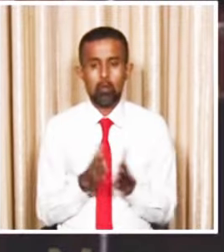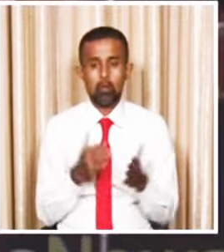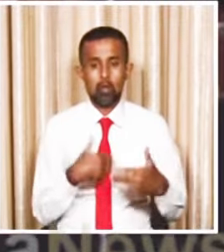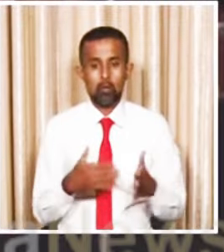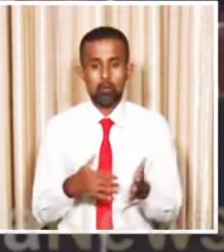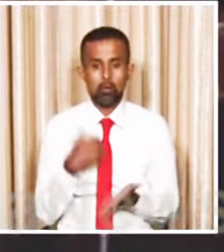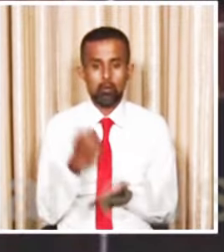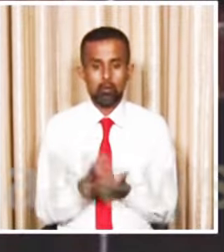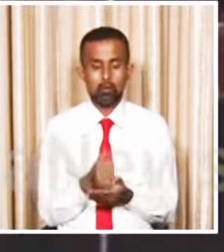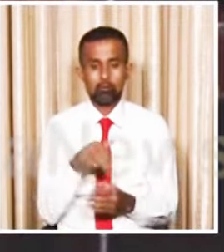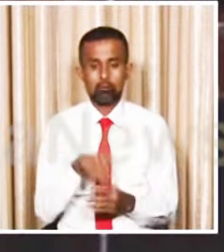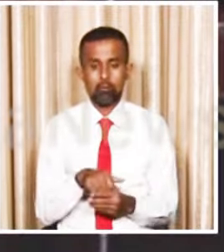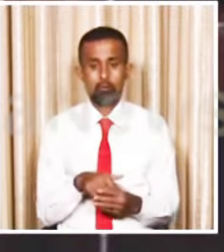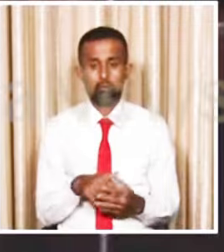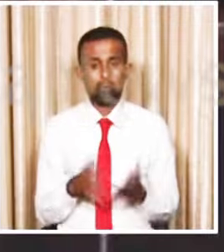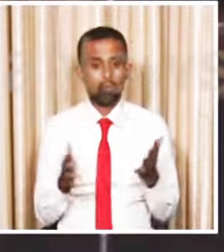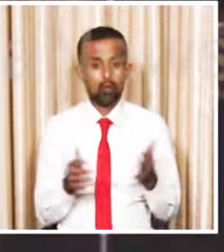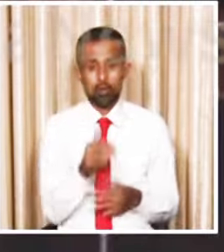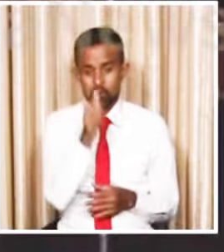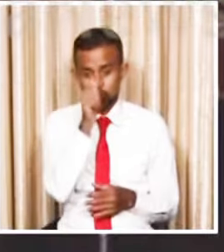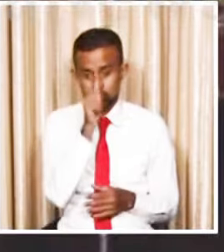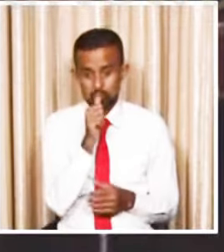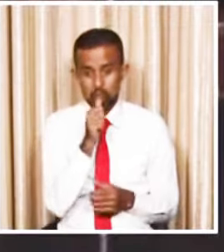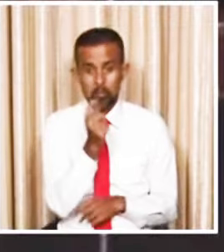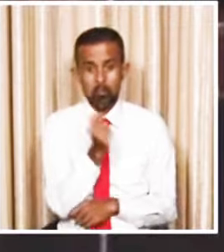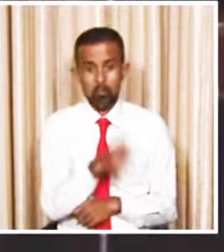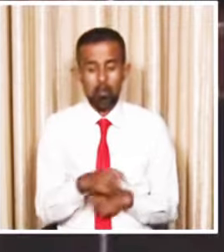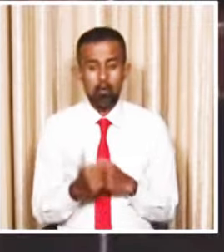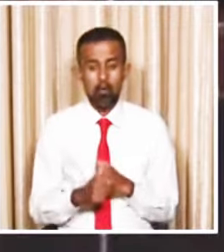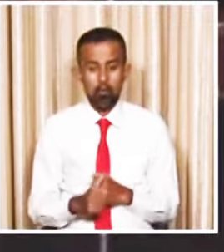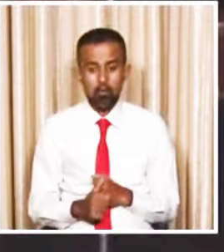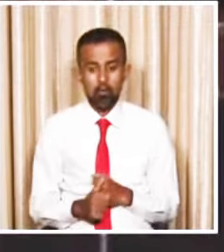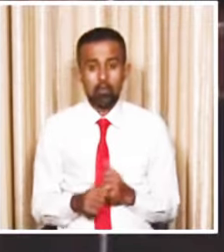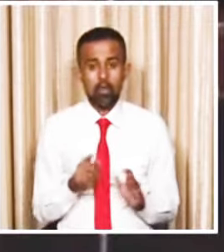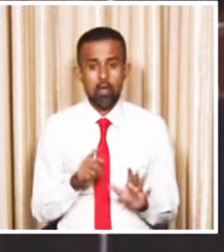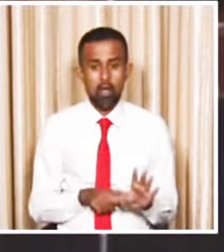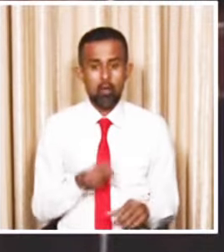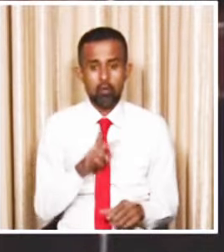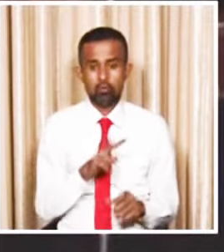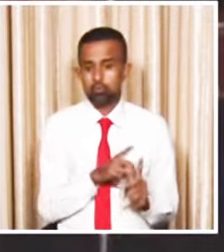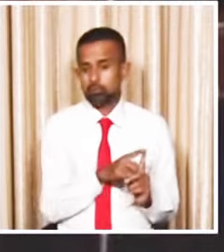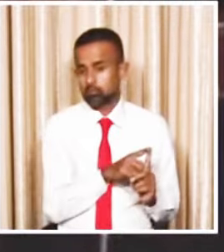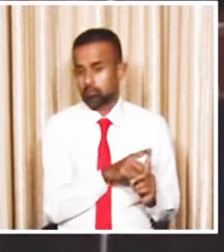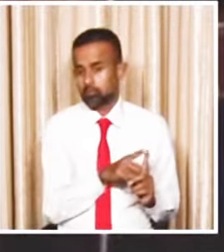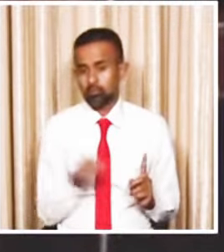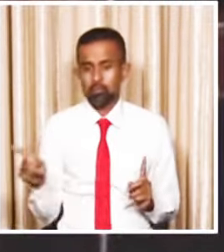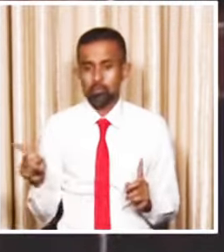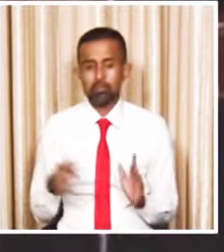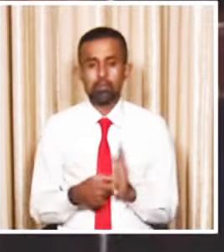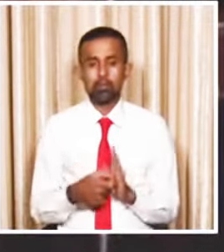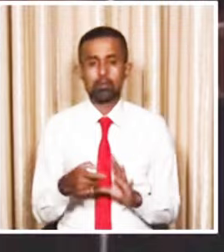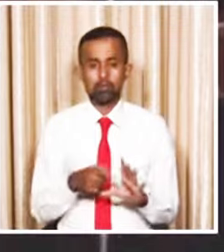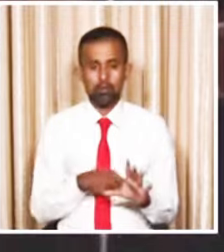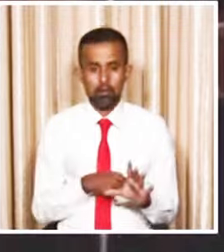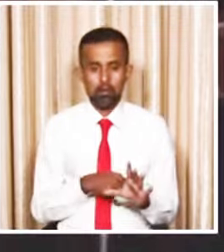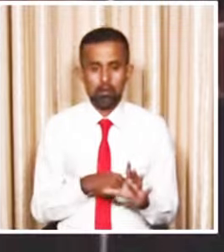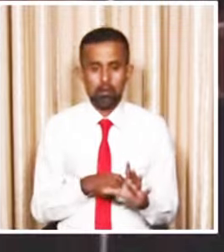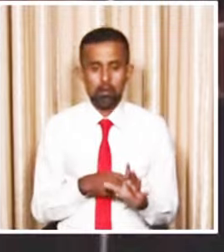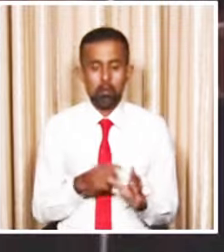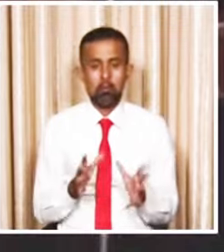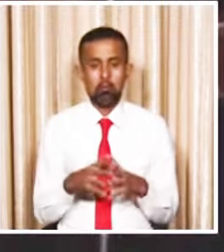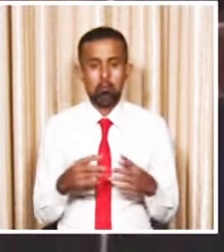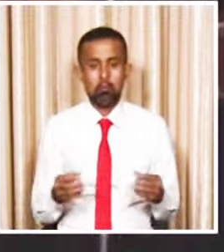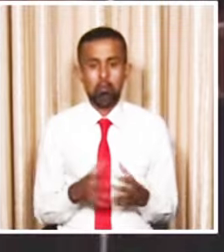හරහා සිද්ධ වෙන මහා දූෂිත ක්‍රමවේද සකස් කිරීම සහ මේ අවුරුදු දෙක පුරාම උත්සාහ කිරීම මේ රටේ තියෙන සම්පත්